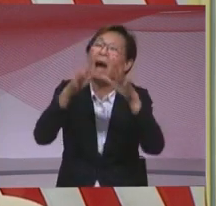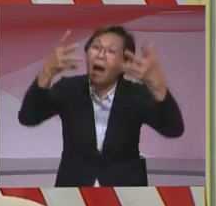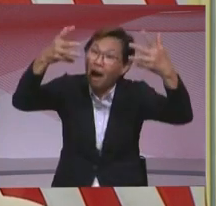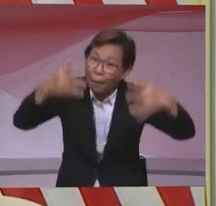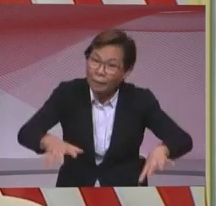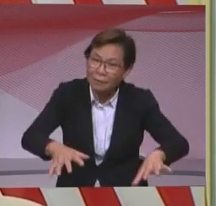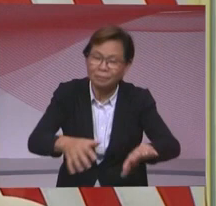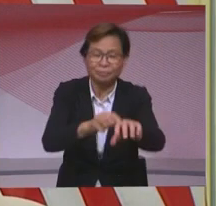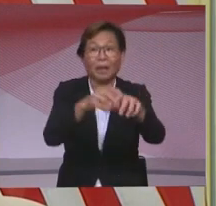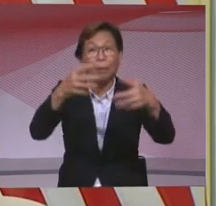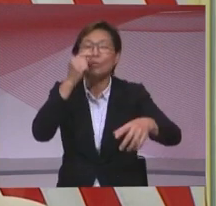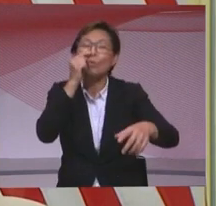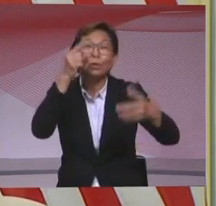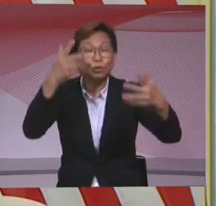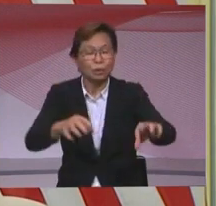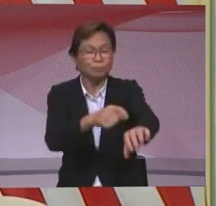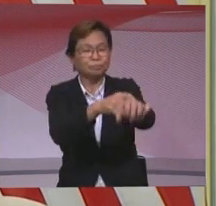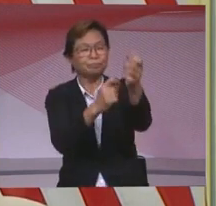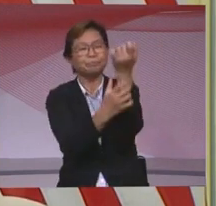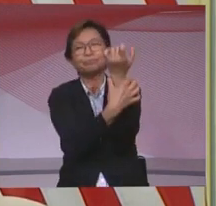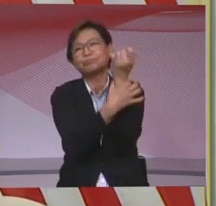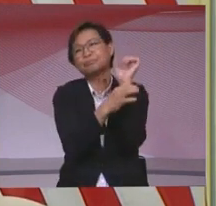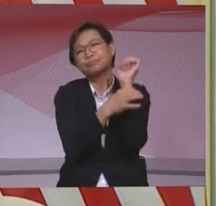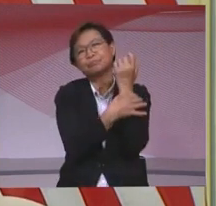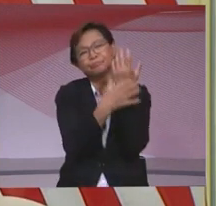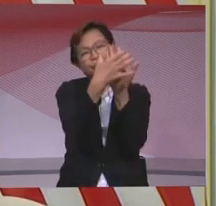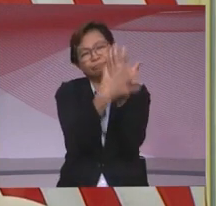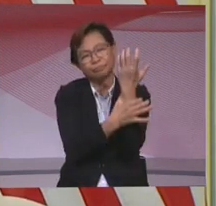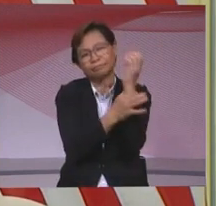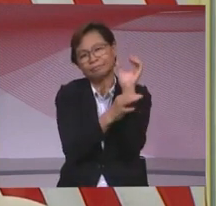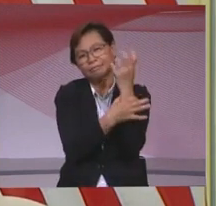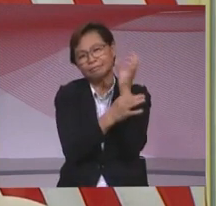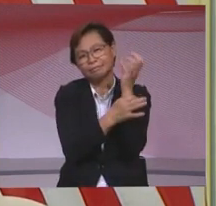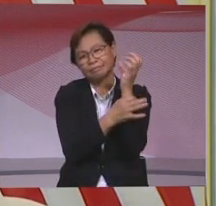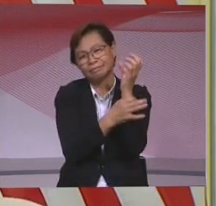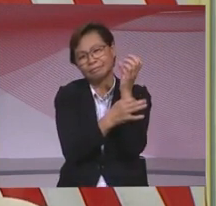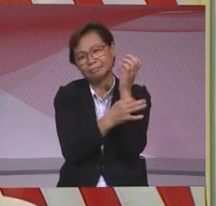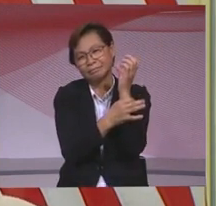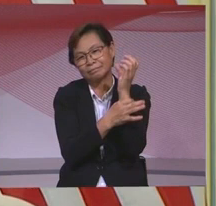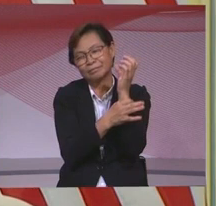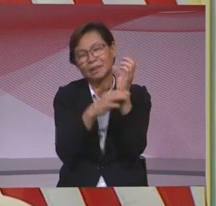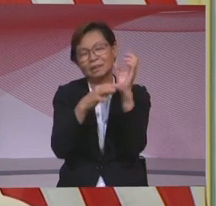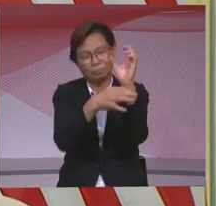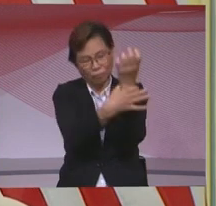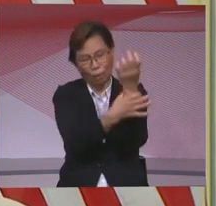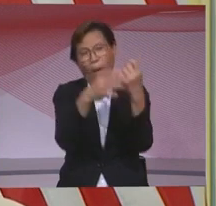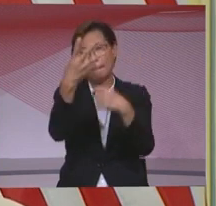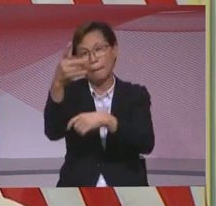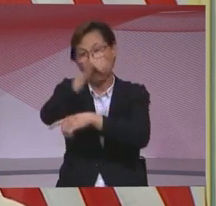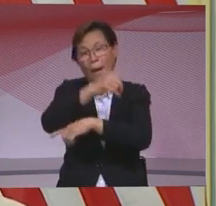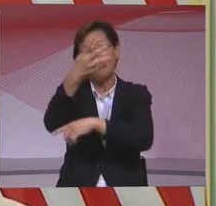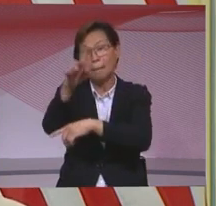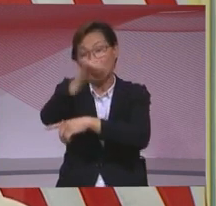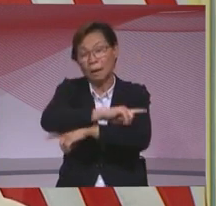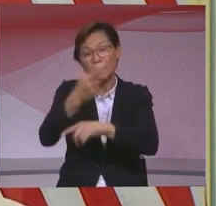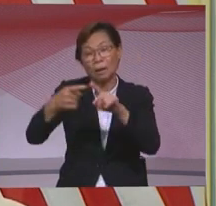mereka dipakaikan gelang, gelang kuarantin. Memang tempoh kuarantin 14 hari. Tetapi